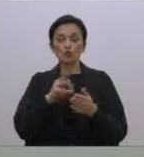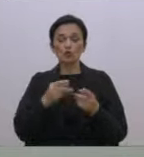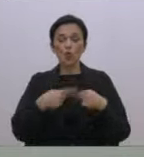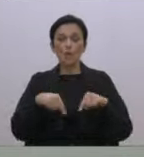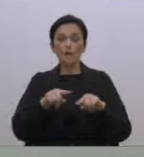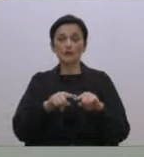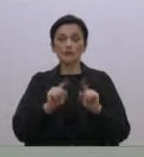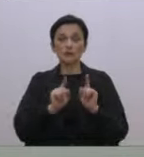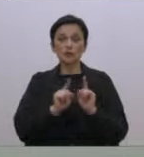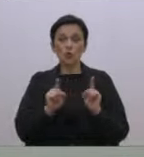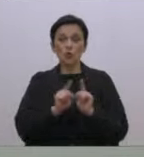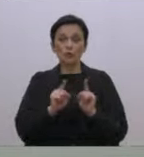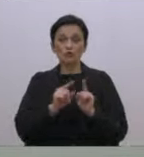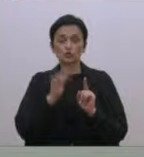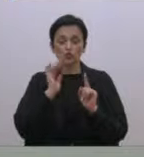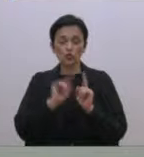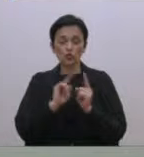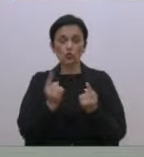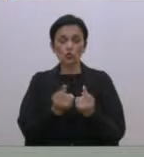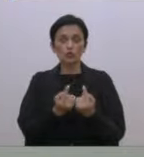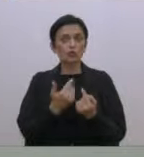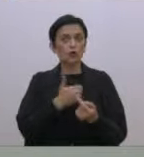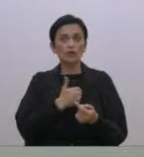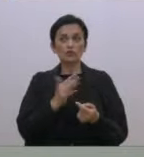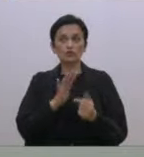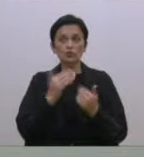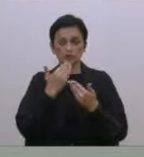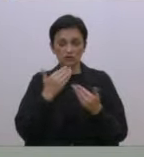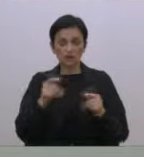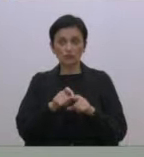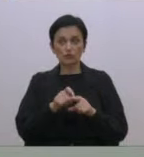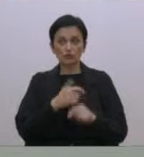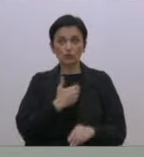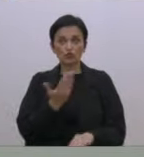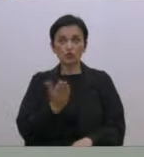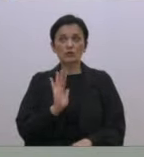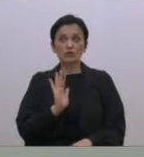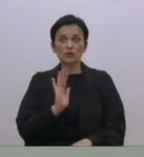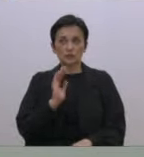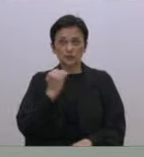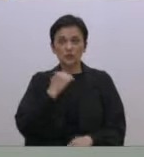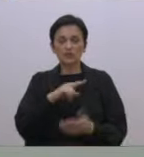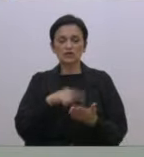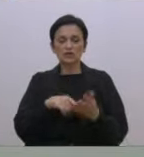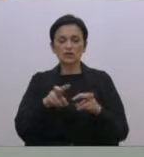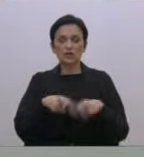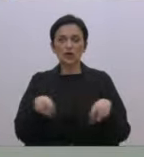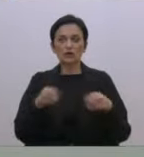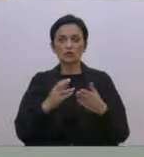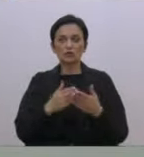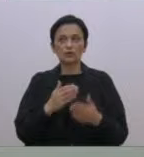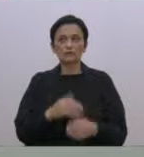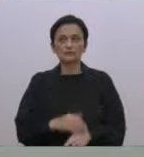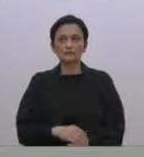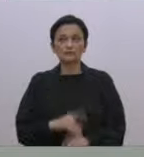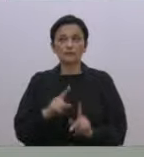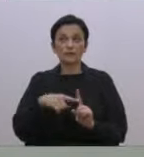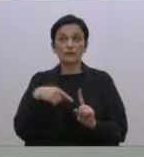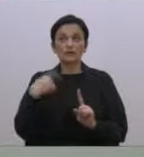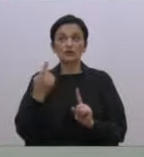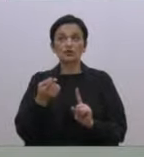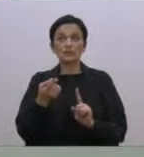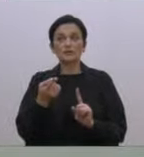კომიტეტებს, ოპოზიციას, უმრავლესობას არ სურს. დასკვნით სიტყვა თუ გსურთ? არა. მადლობთ, საკითხი განხორციელდა.